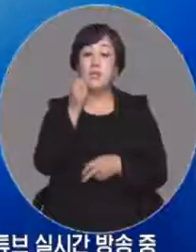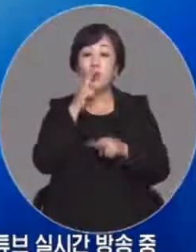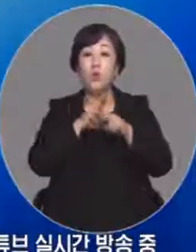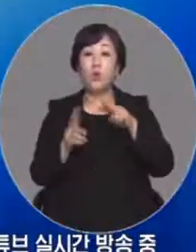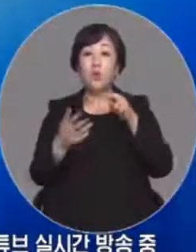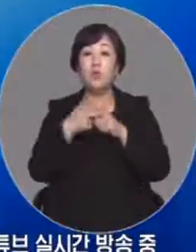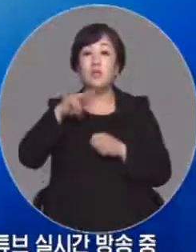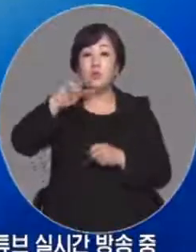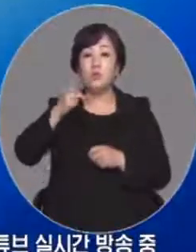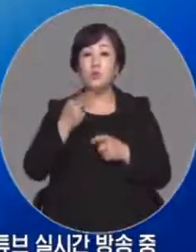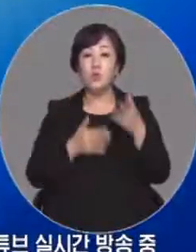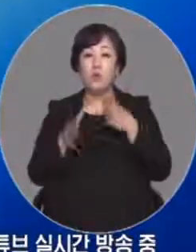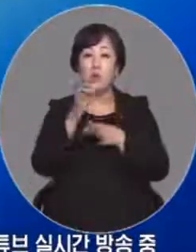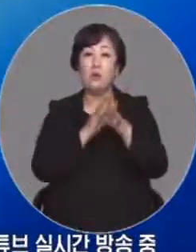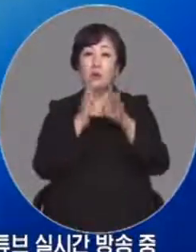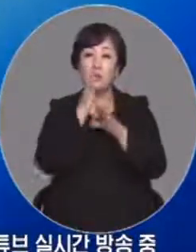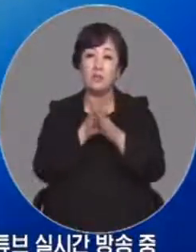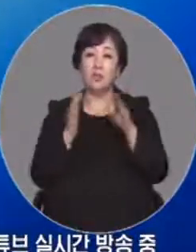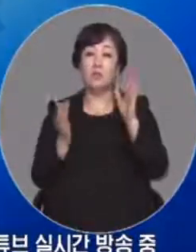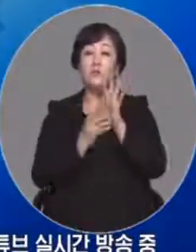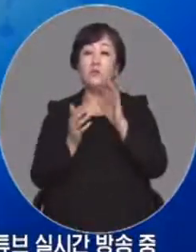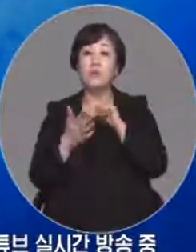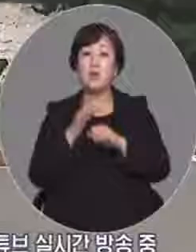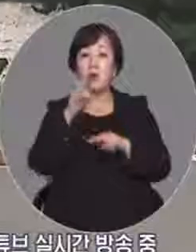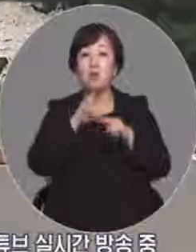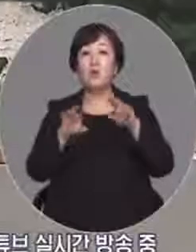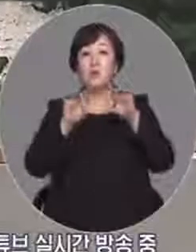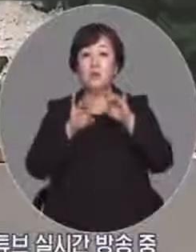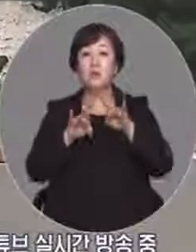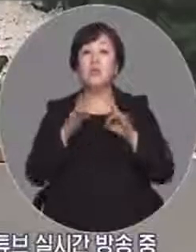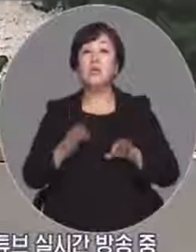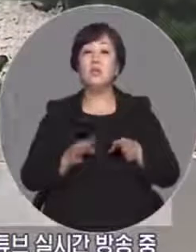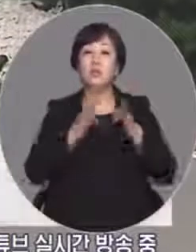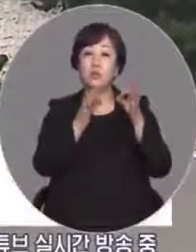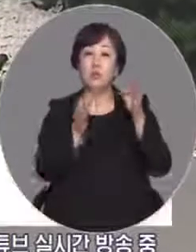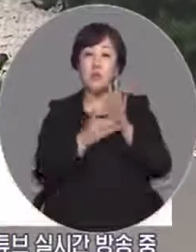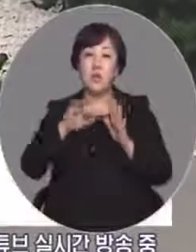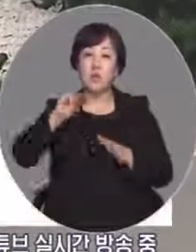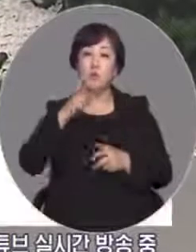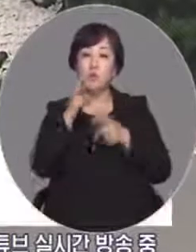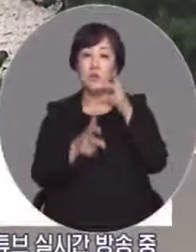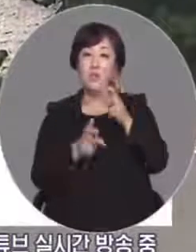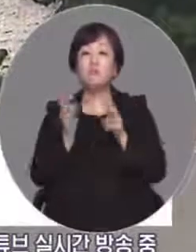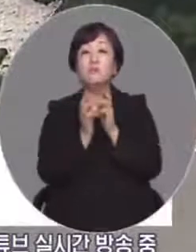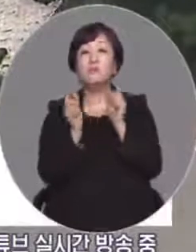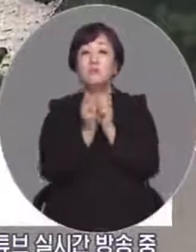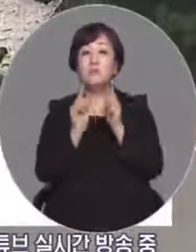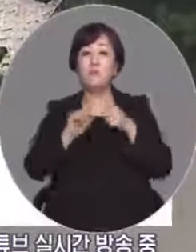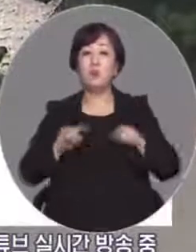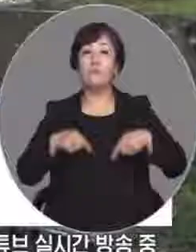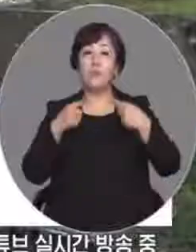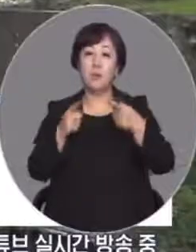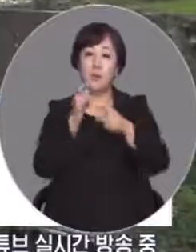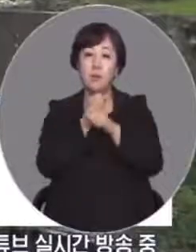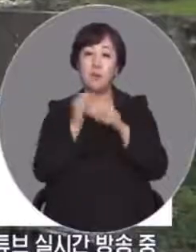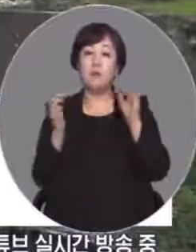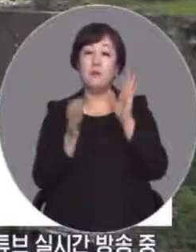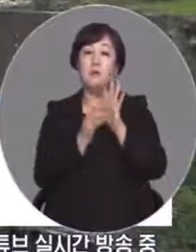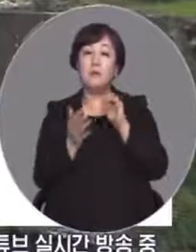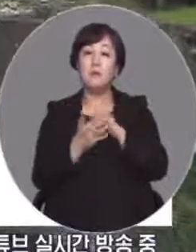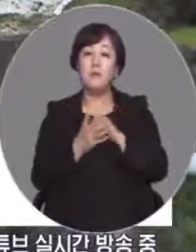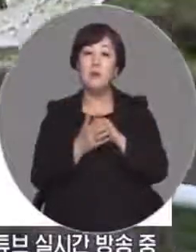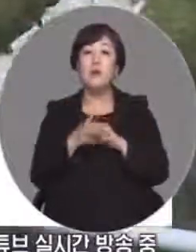S-OIL이 수소경제의 핵심인 차세대 연료전지 기업에 투자하며 수소산업에 본격 진출합니다.